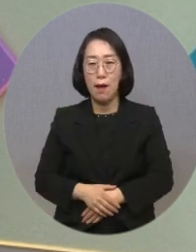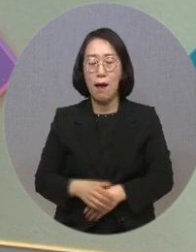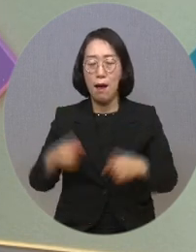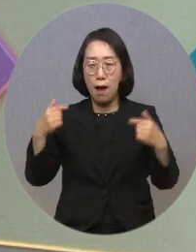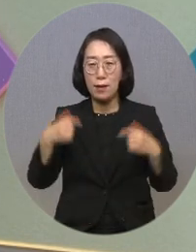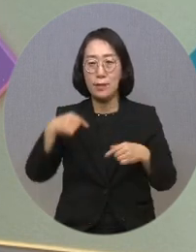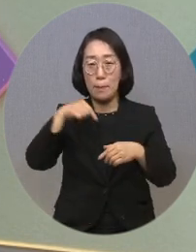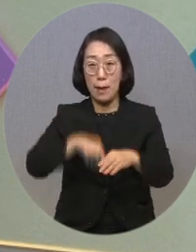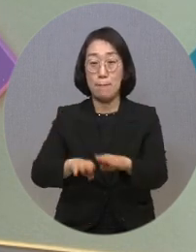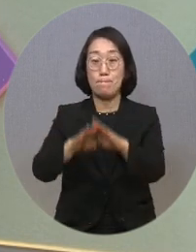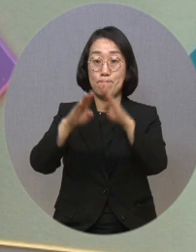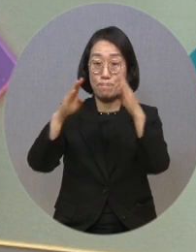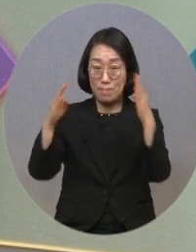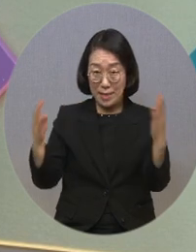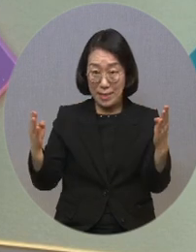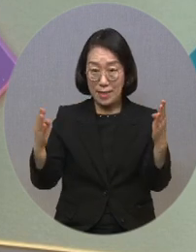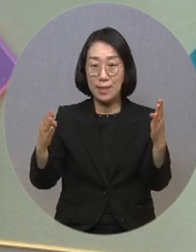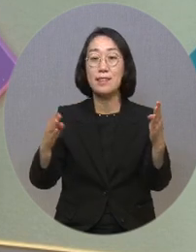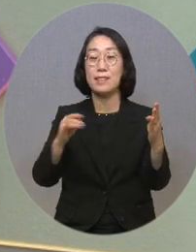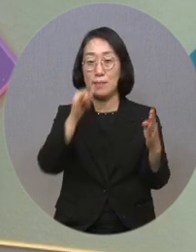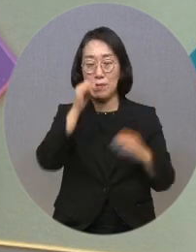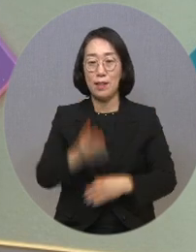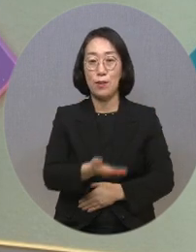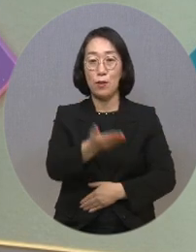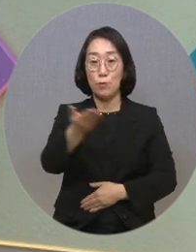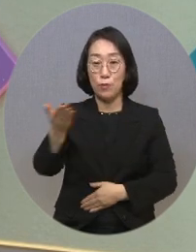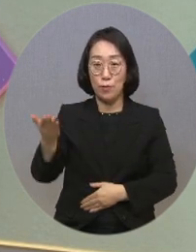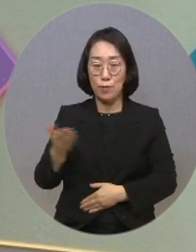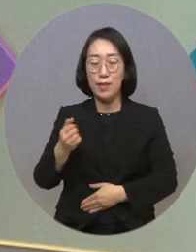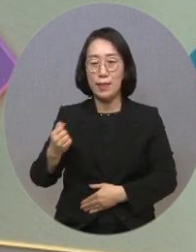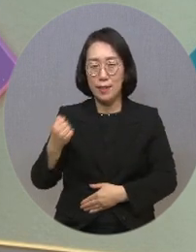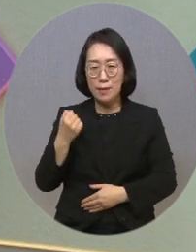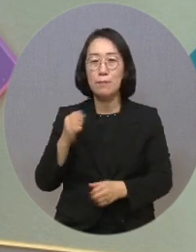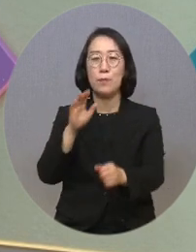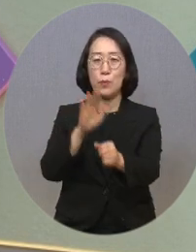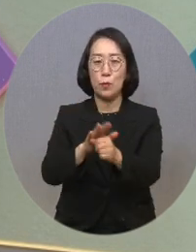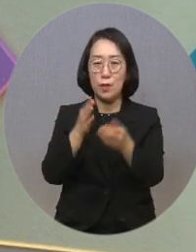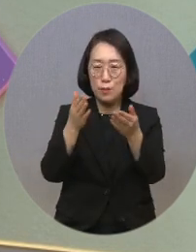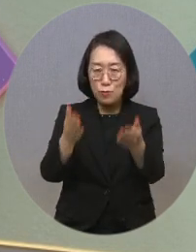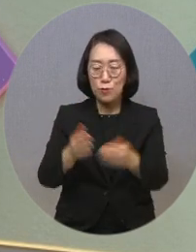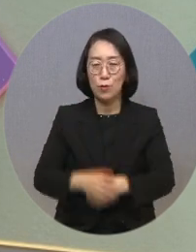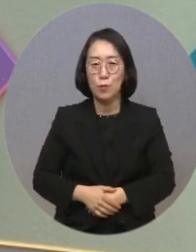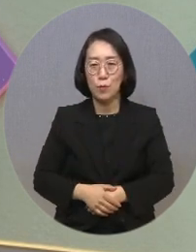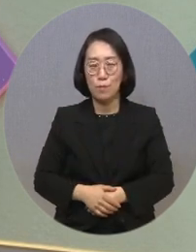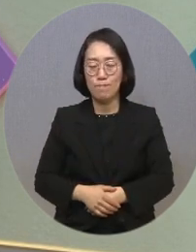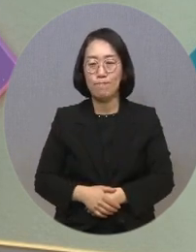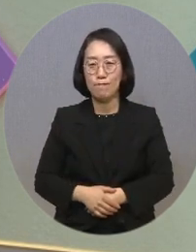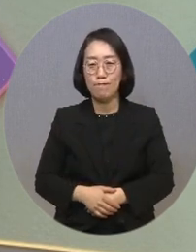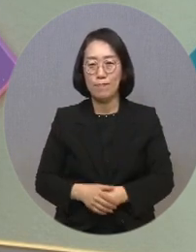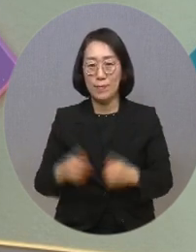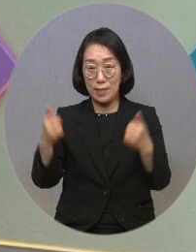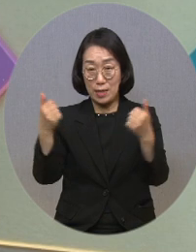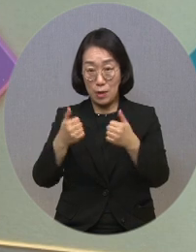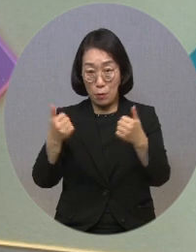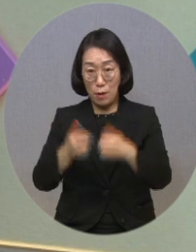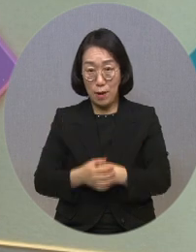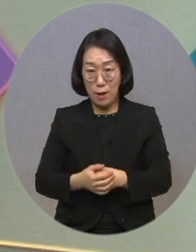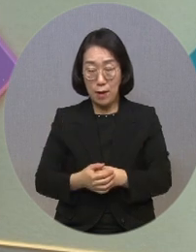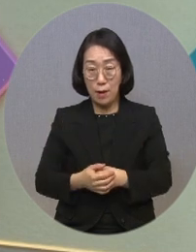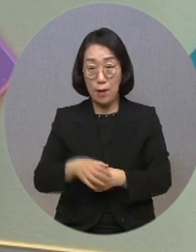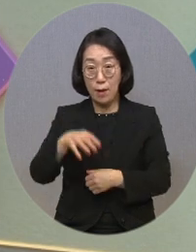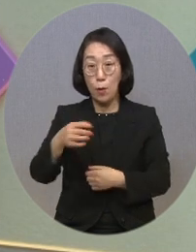언제든지 열려져 있습니다. 시민에게 힘이 되는 의회를 표방하고 있는 여수시 의회에